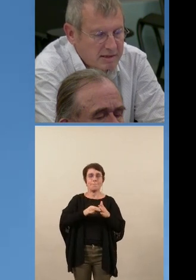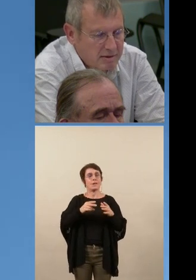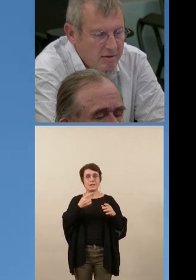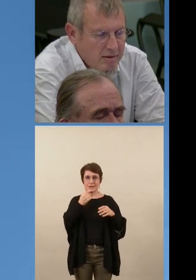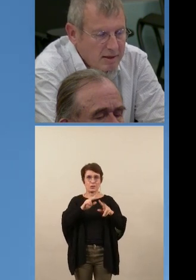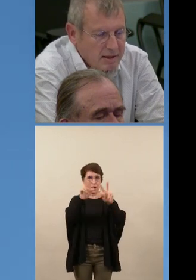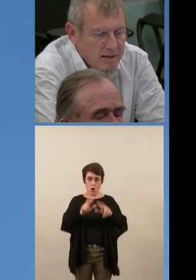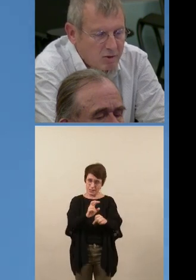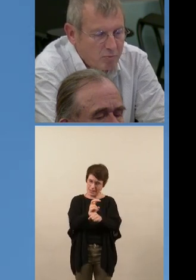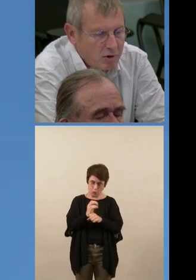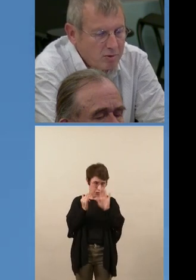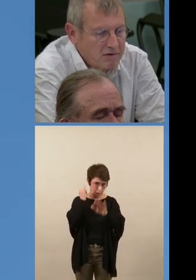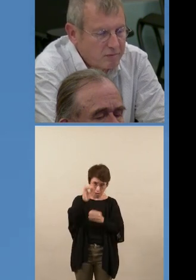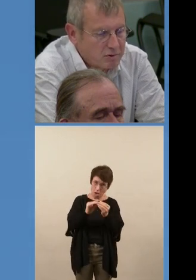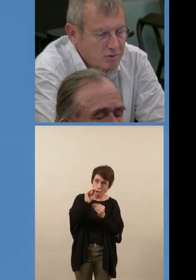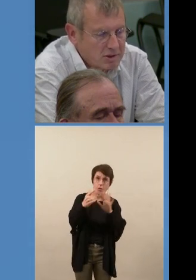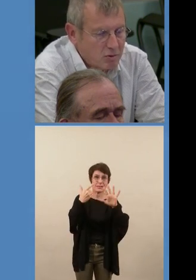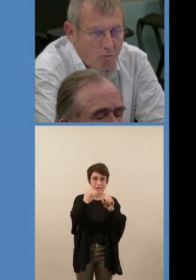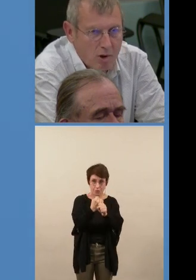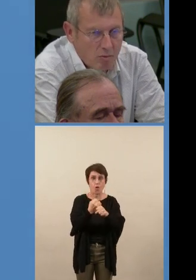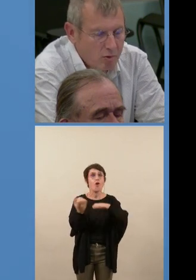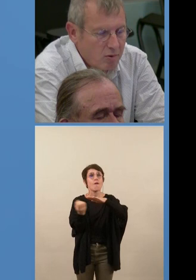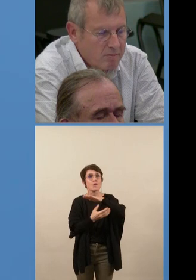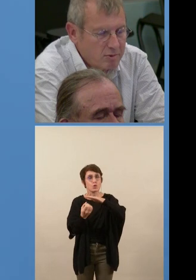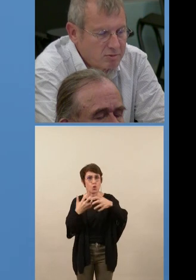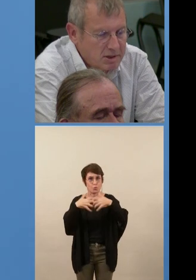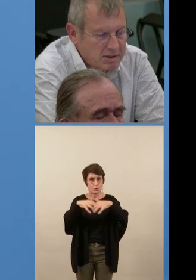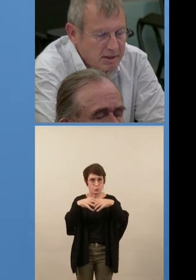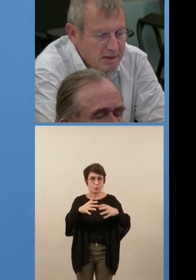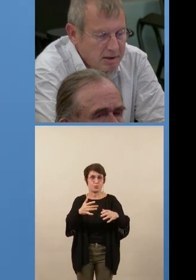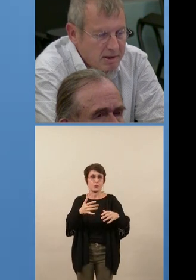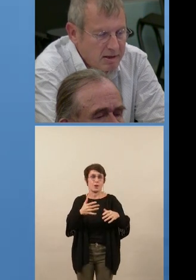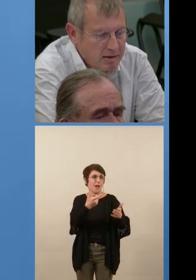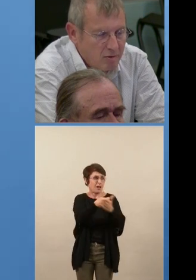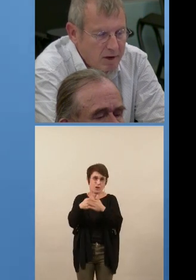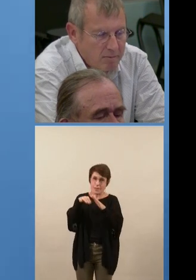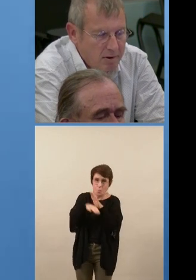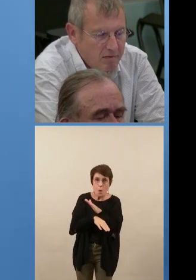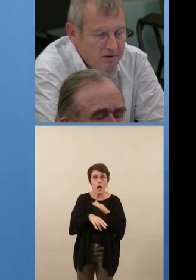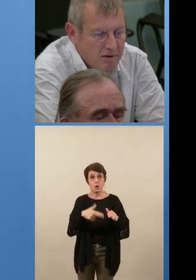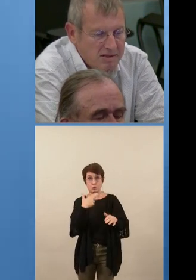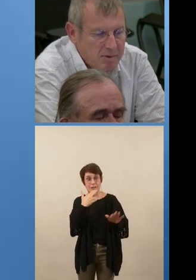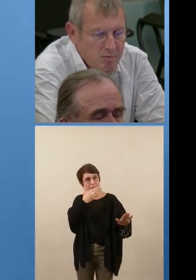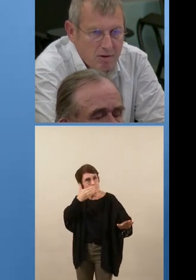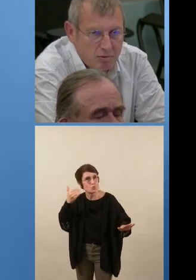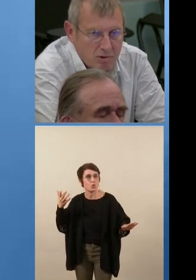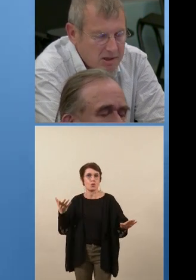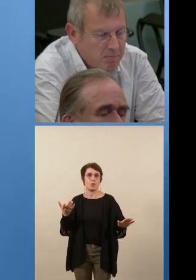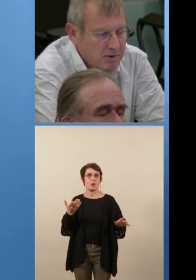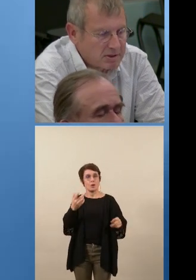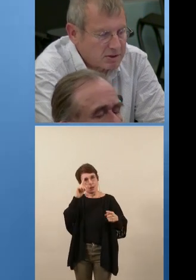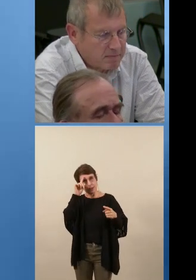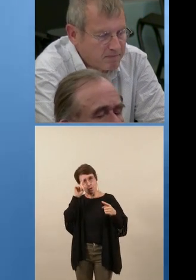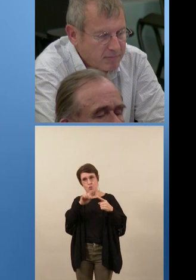jusqu'à 7 ans des copieurs multifonction qui seront moins nombreux et mieux utilisés et globalement en veillant à diminuer le taux